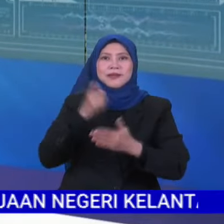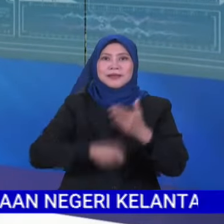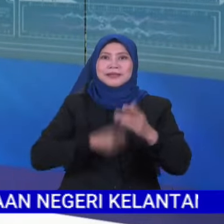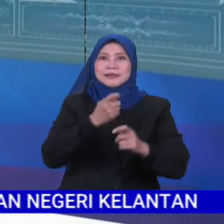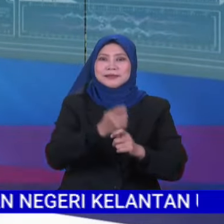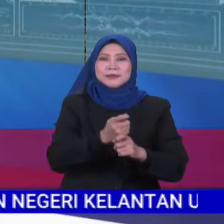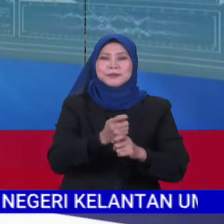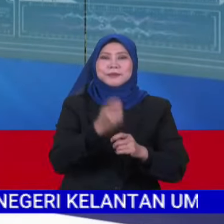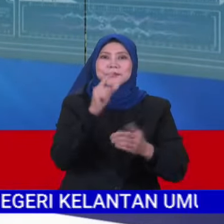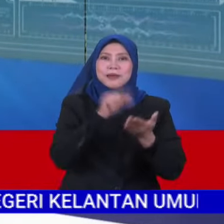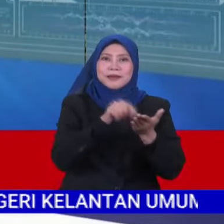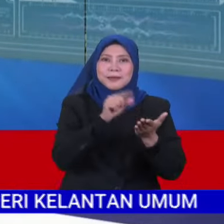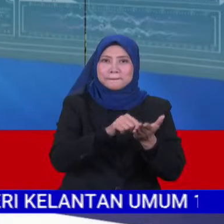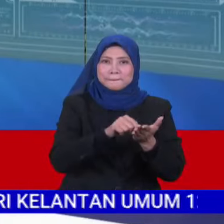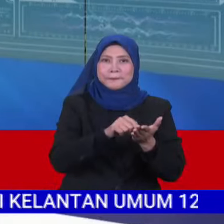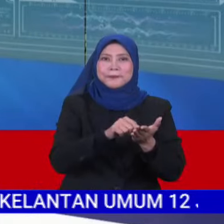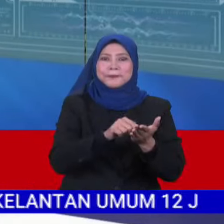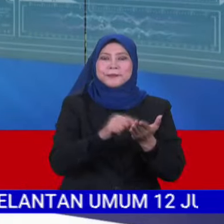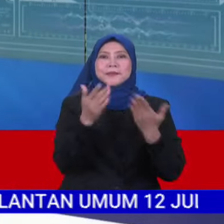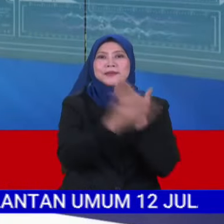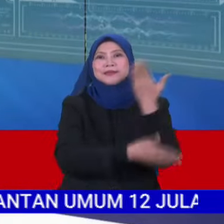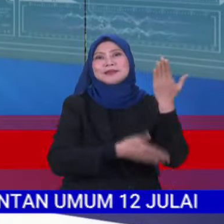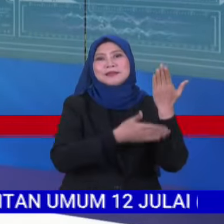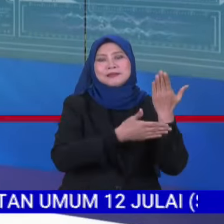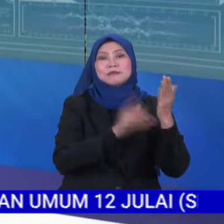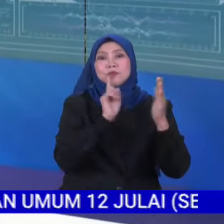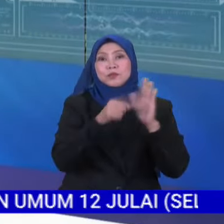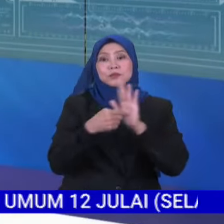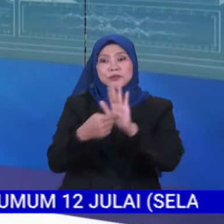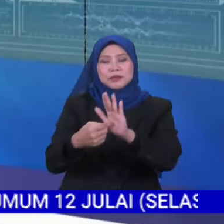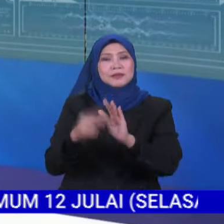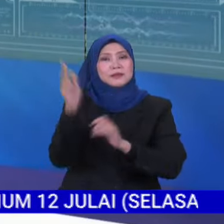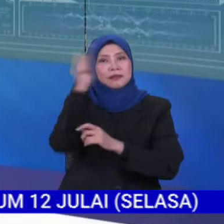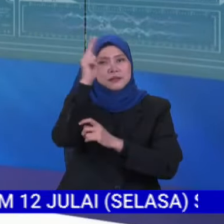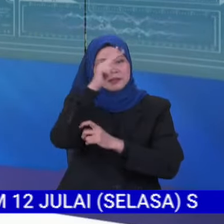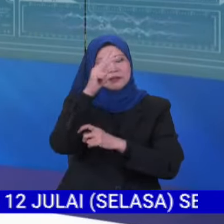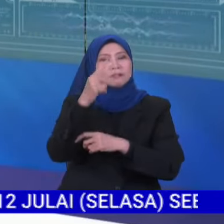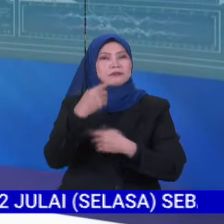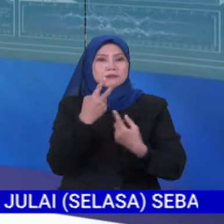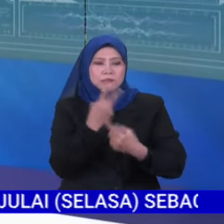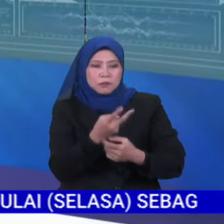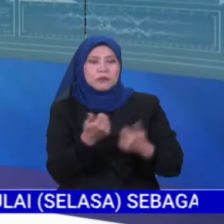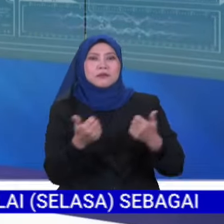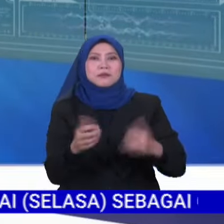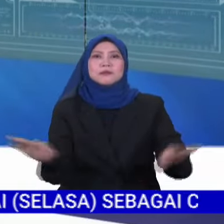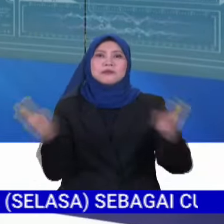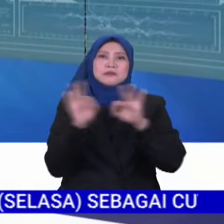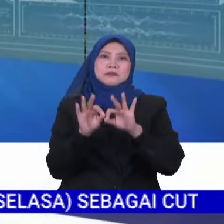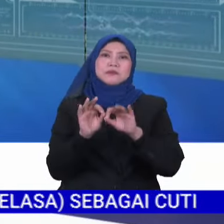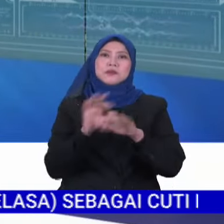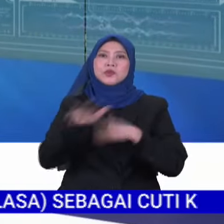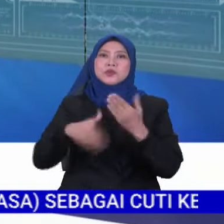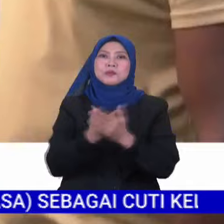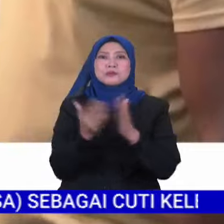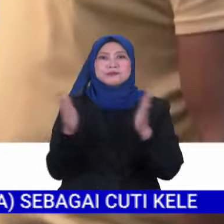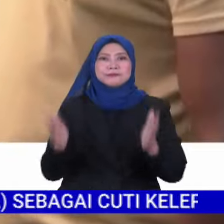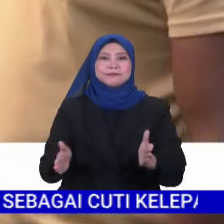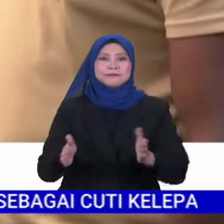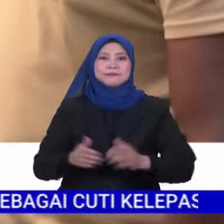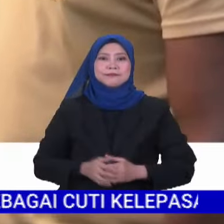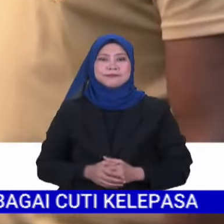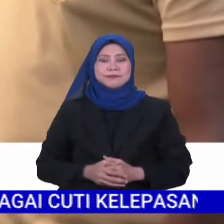silincer ayam studed pagi Semenanjung membuktikan kerajaan mengambil kira kepentingan semua pihak